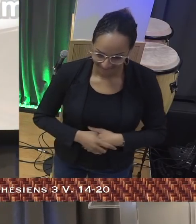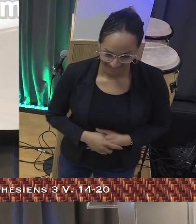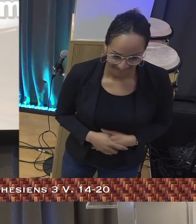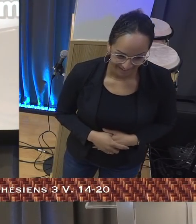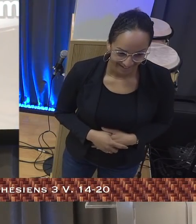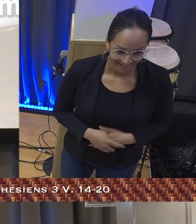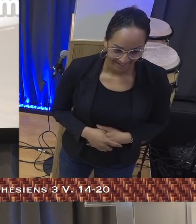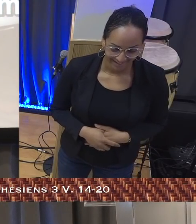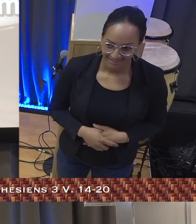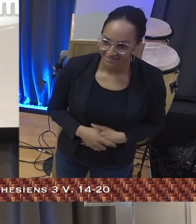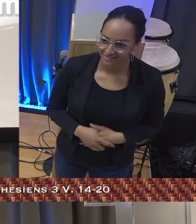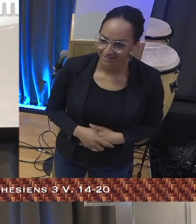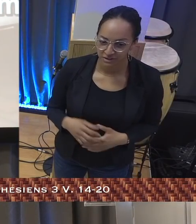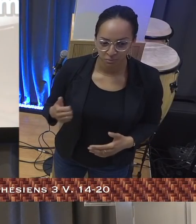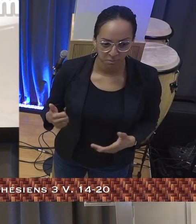qui